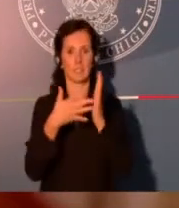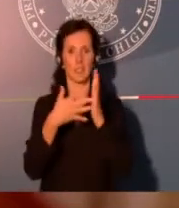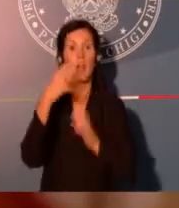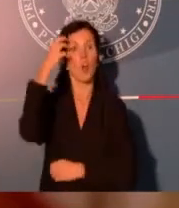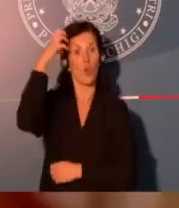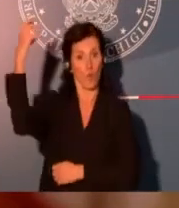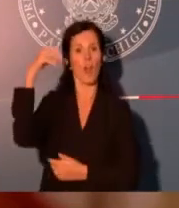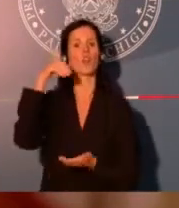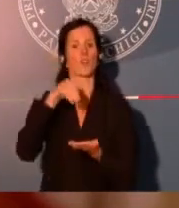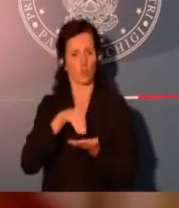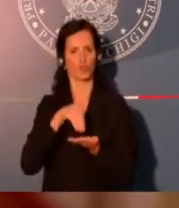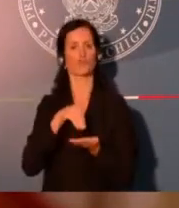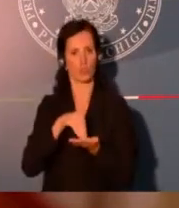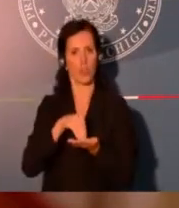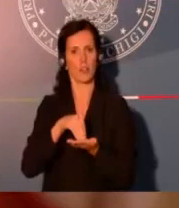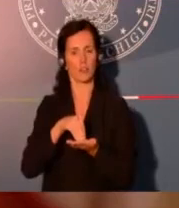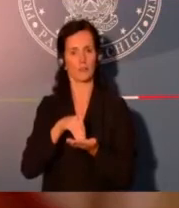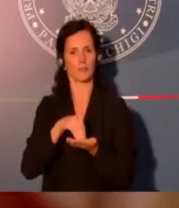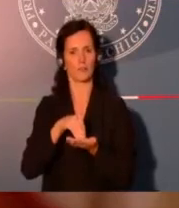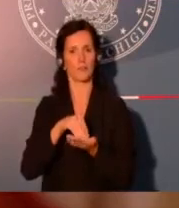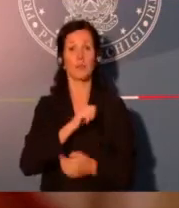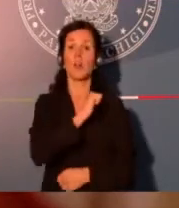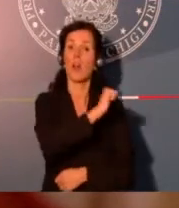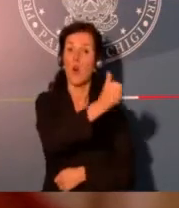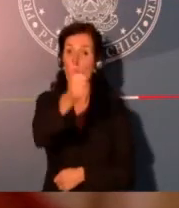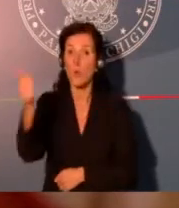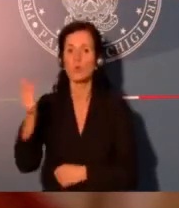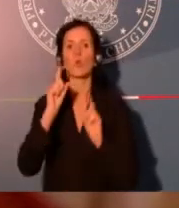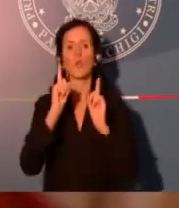c'è, ma ciascuno deve fare la